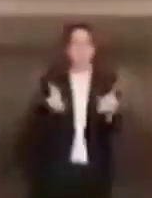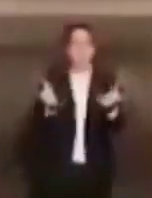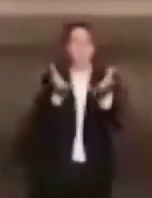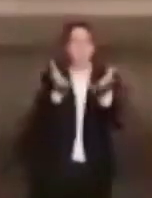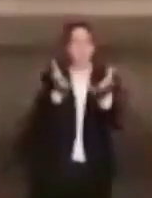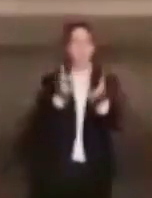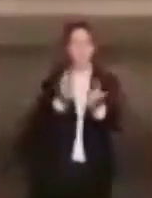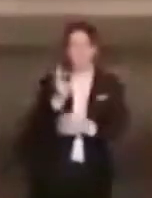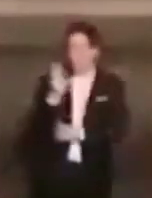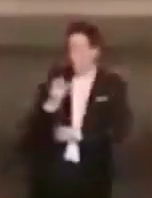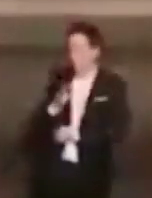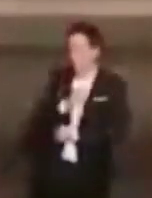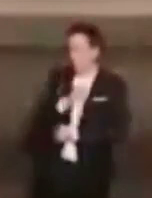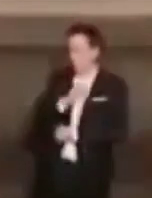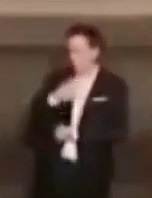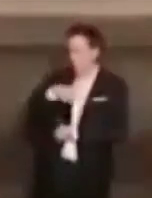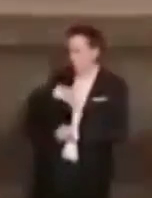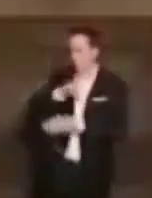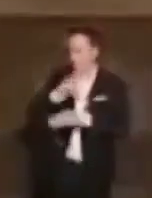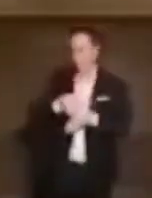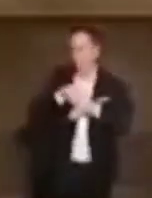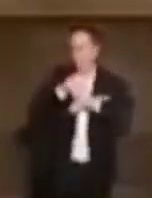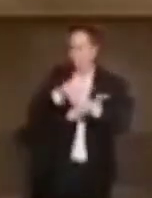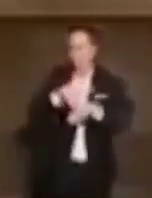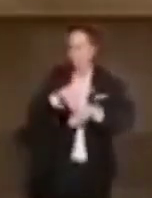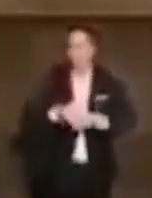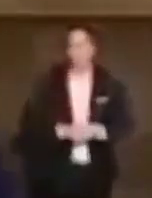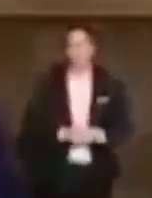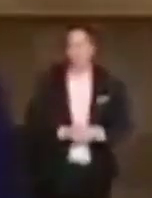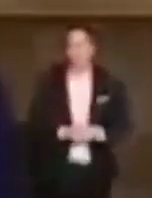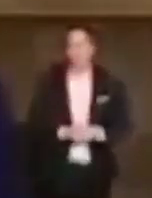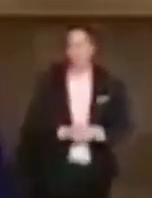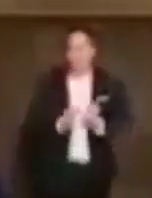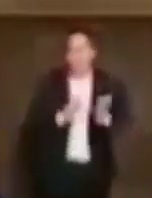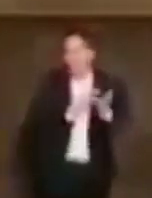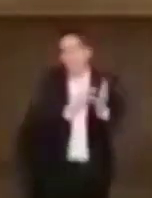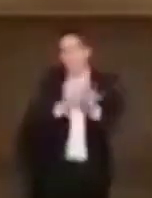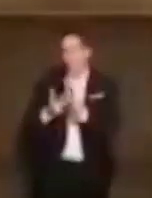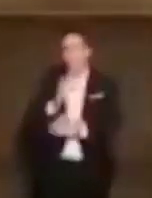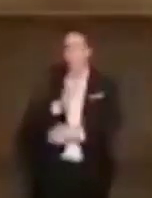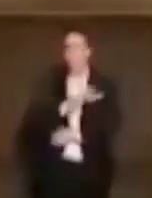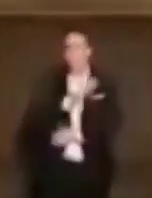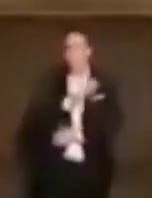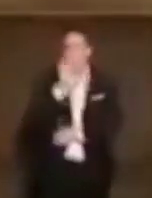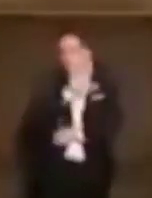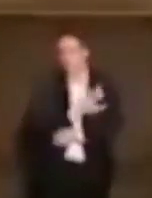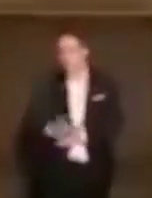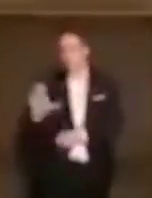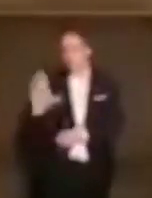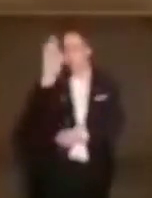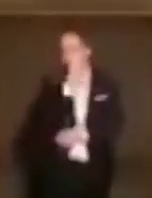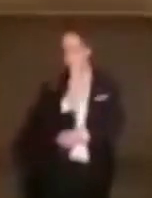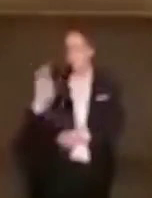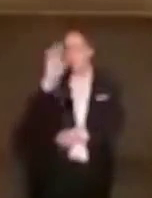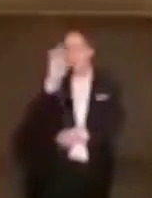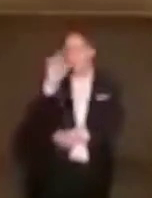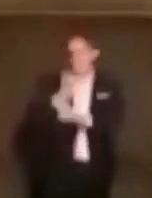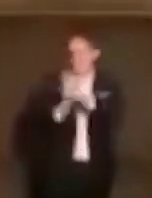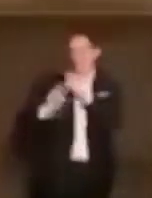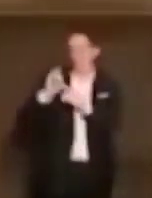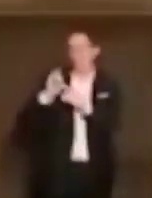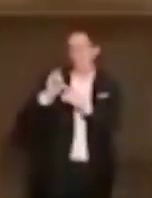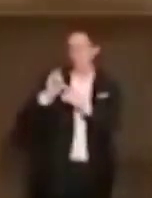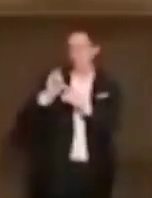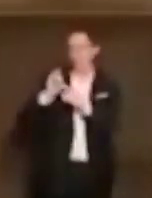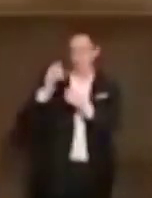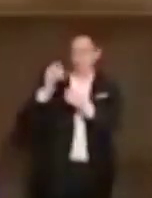من عذرخواهی نمی کنم. هرگز. کاری که این معلم کرد 1%